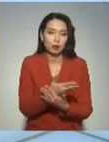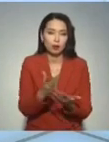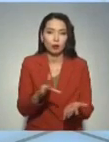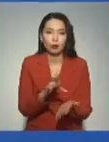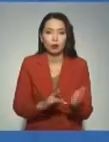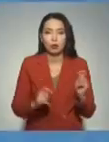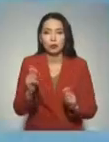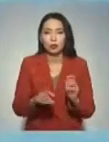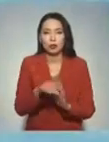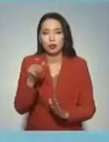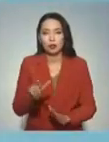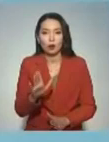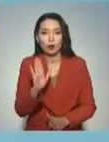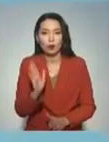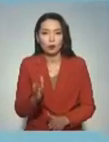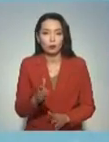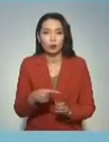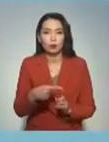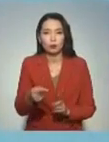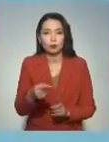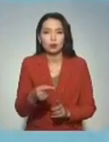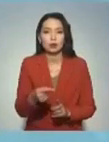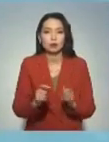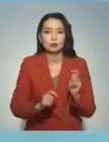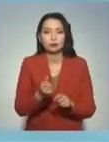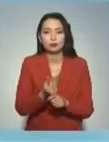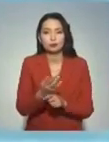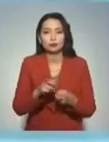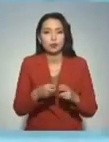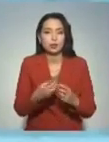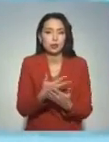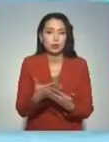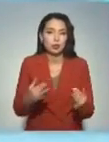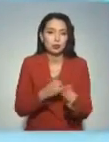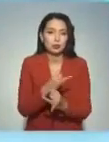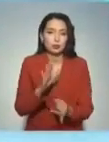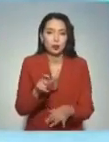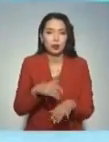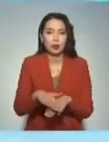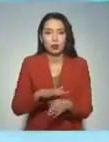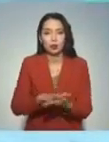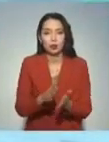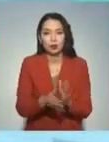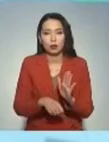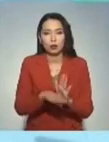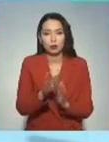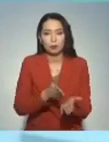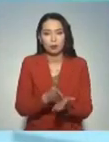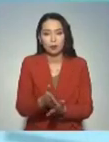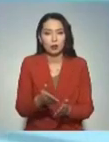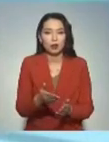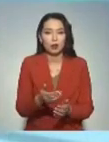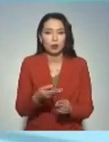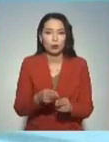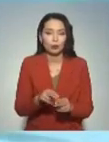қатысады. Бұқара алдағы съезде бірқатар мәселенің түйіні тарқатылатына сенімді. Әсіресе халықтың әл-ауқатын жақсартуға бағытталатын бұл